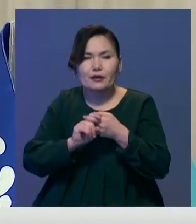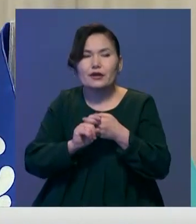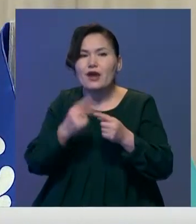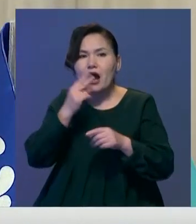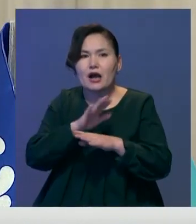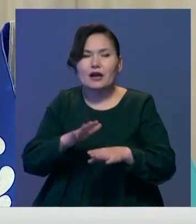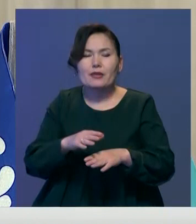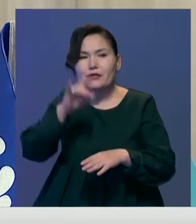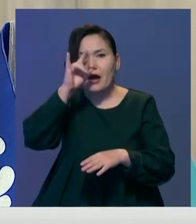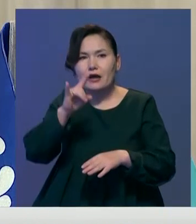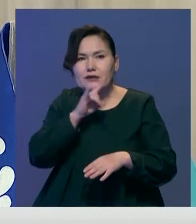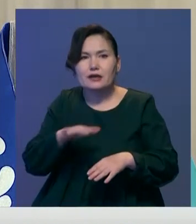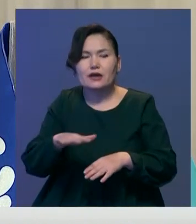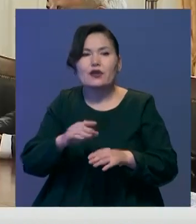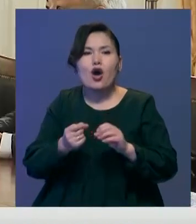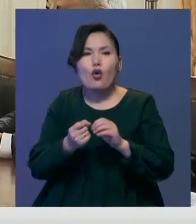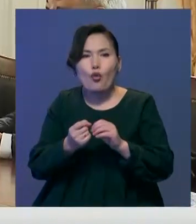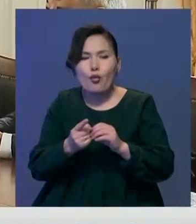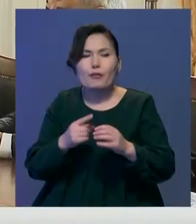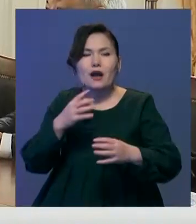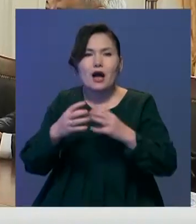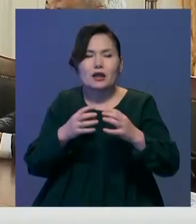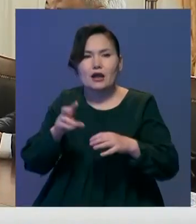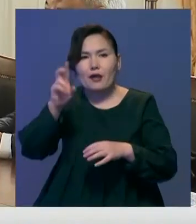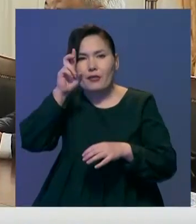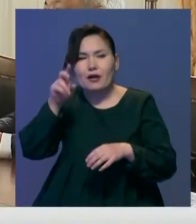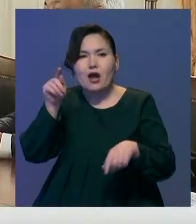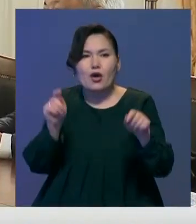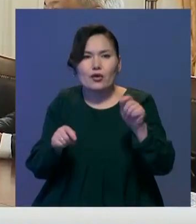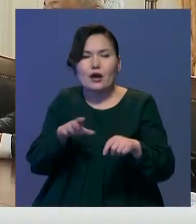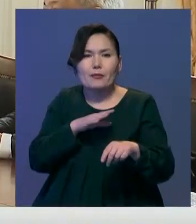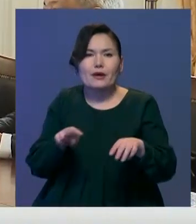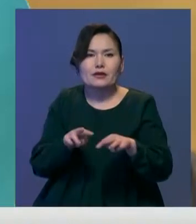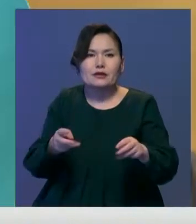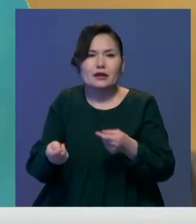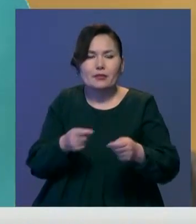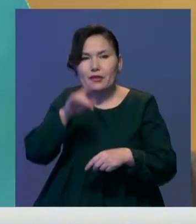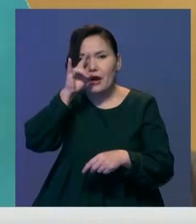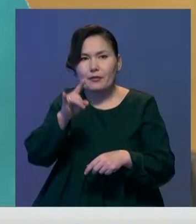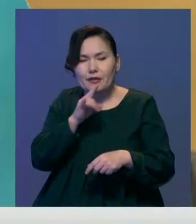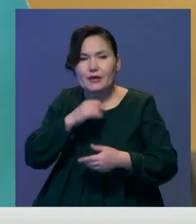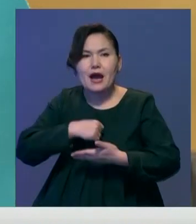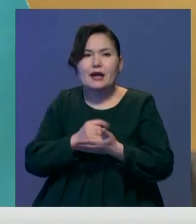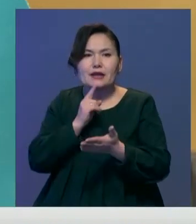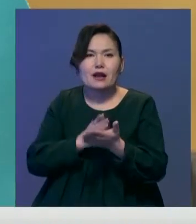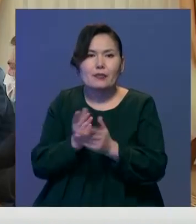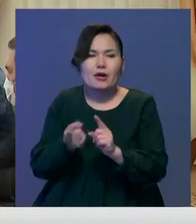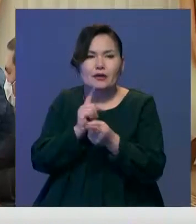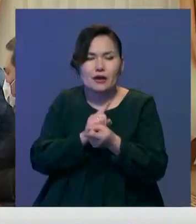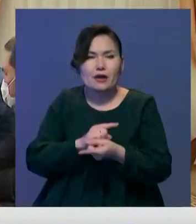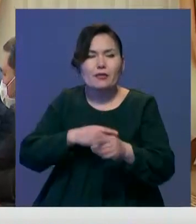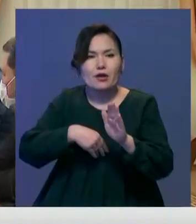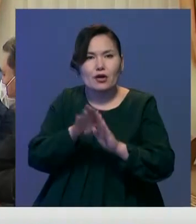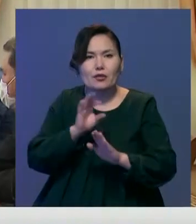таңда елге 11 халықаралық ұйым өкілдері шақырылды. Басқосуларда Сенат төрағасы Қазақстанда қабылданған саяси реформалар